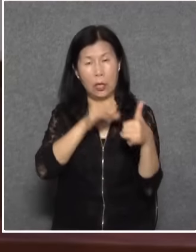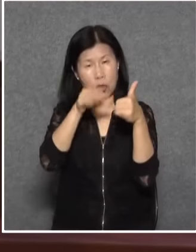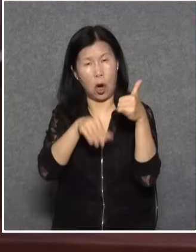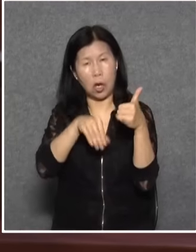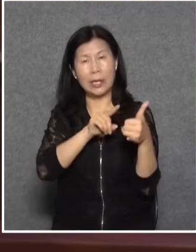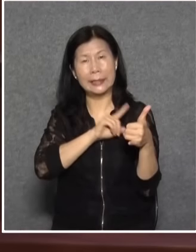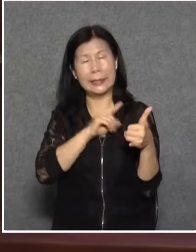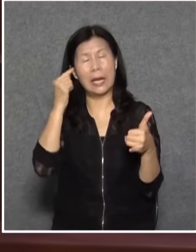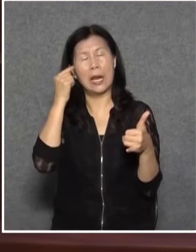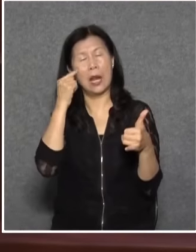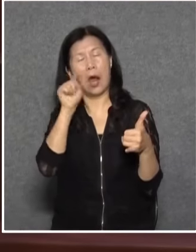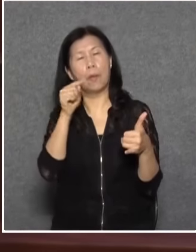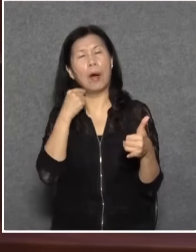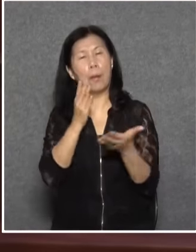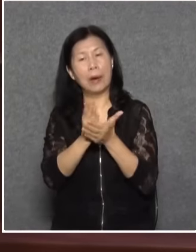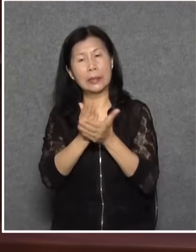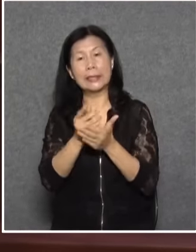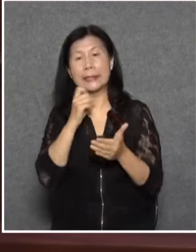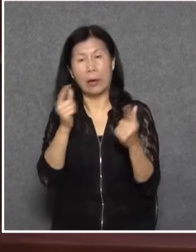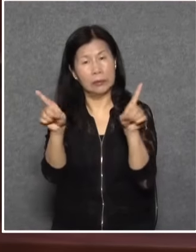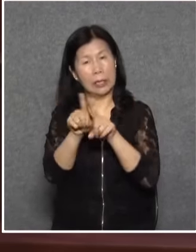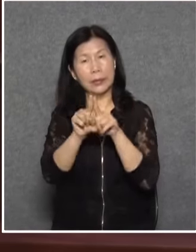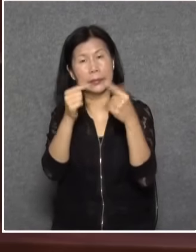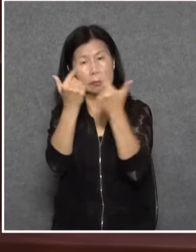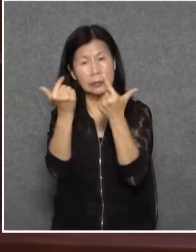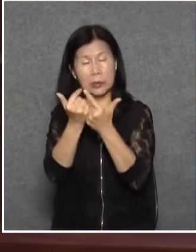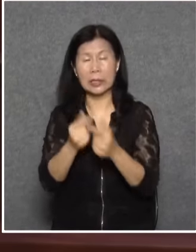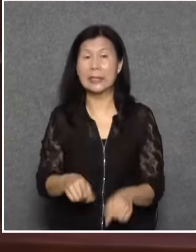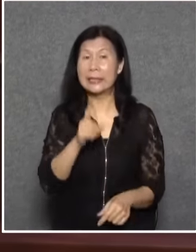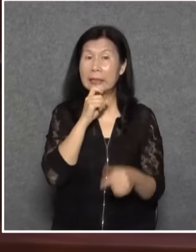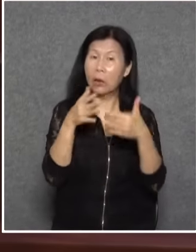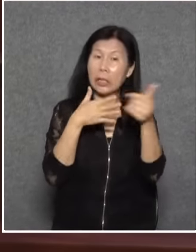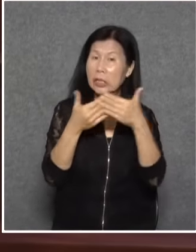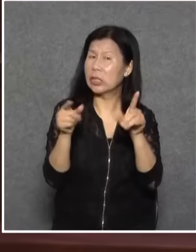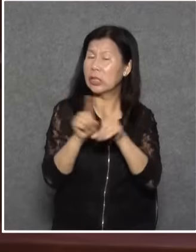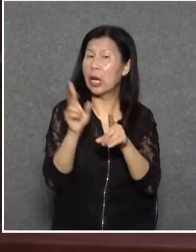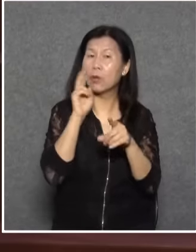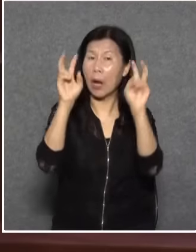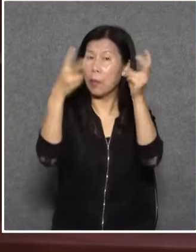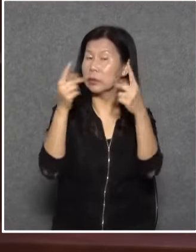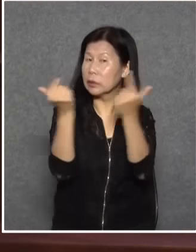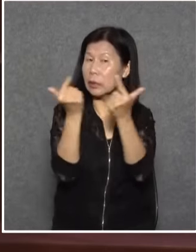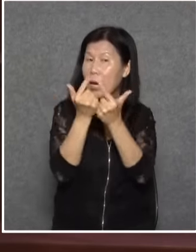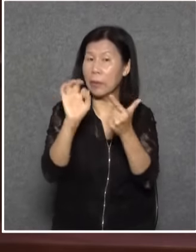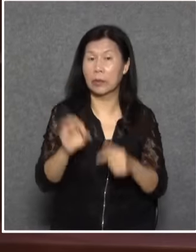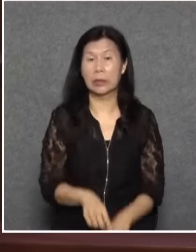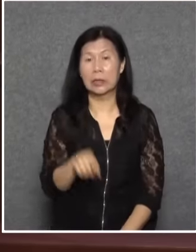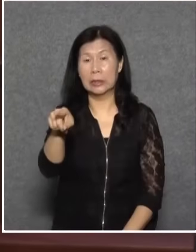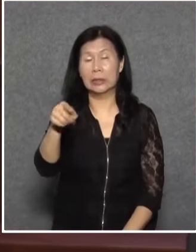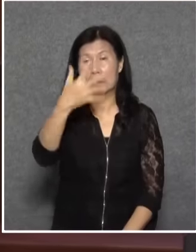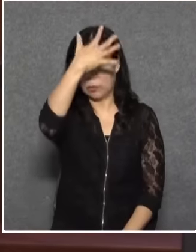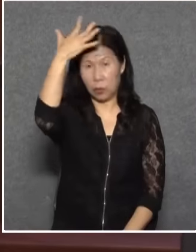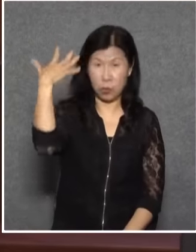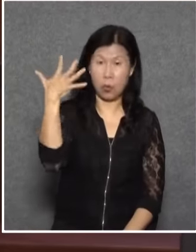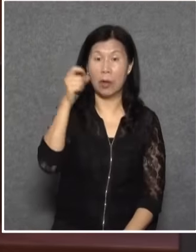價值判斷喺度嘅，係會有爭議嘅。但係有啲嘢咧係冇爭議嘅，正如我話你光頭。我